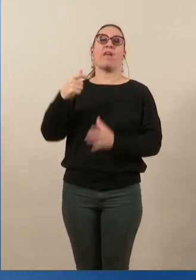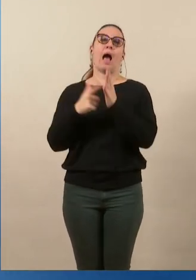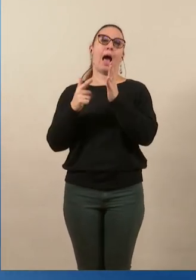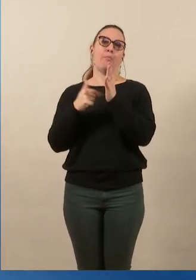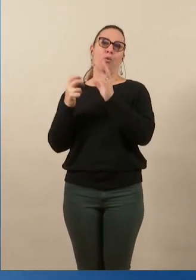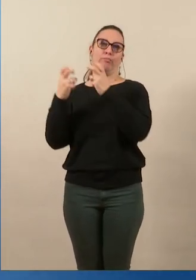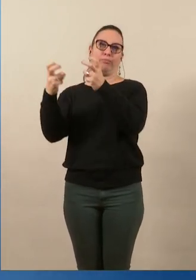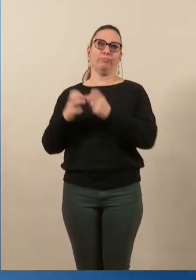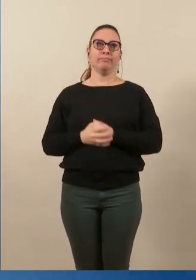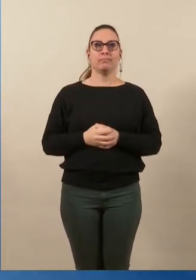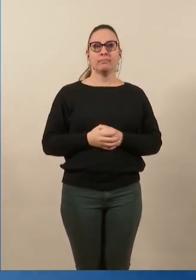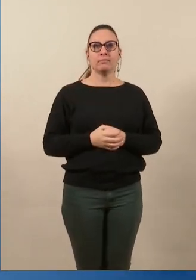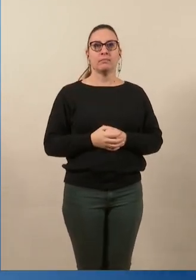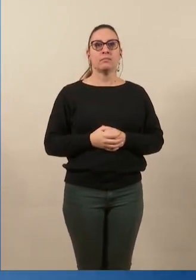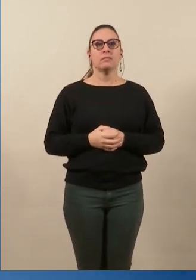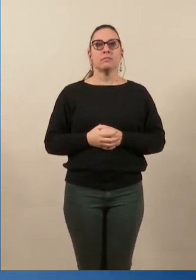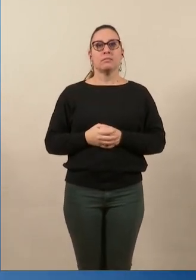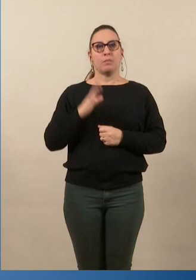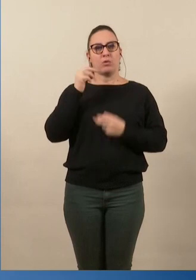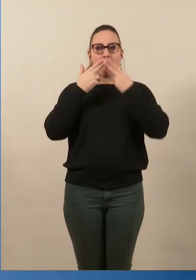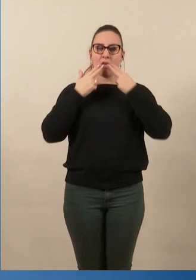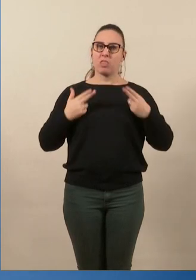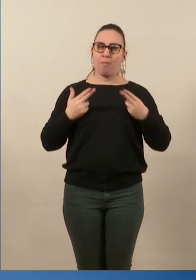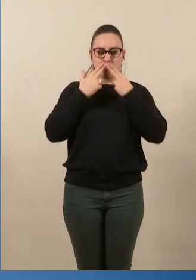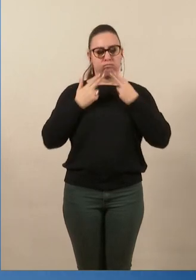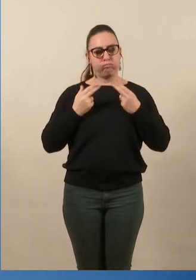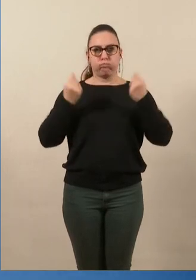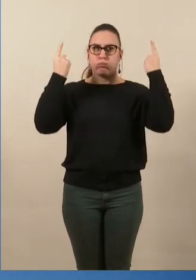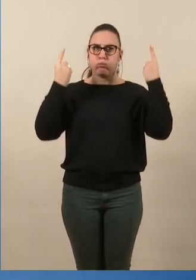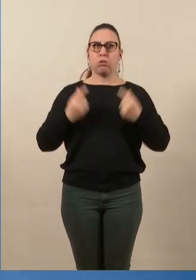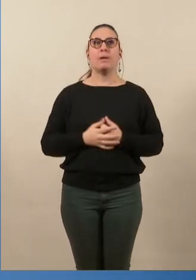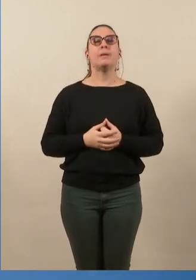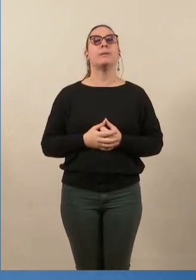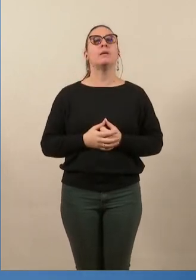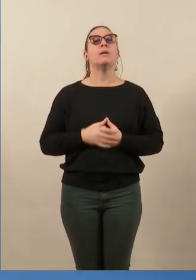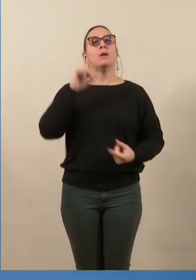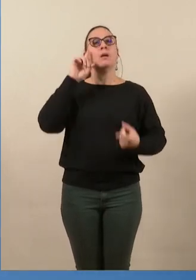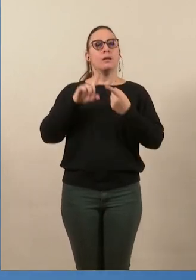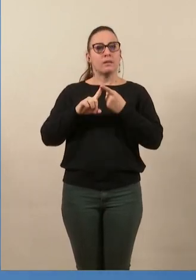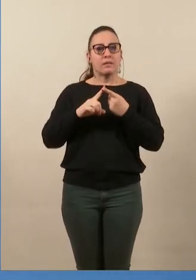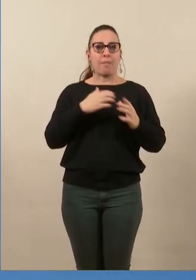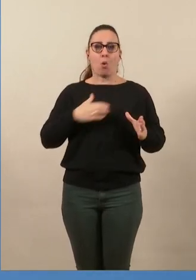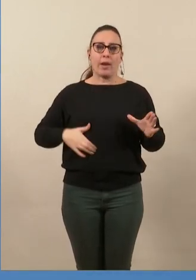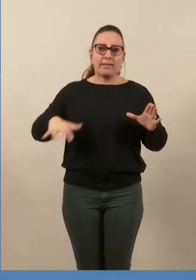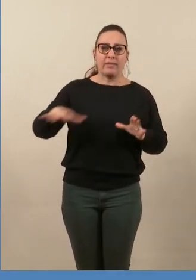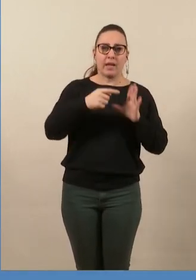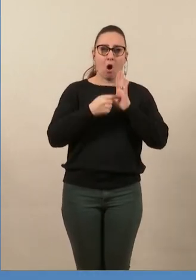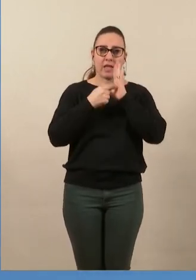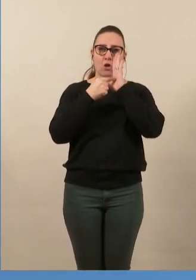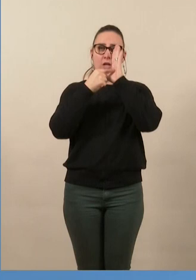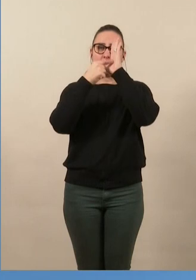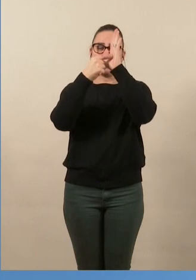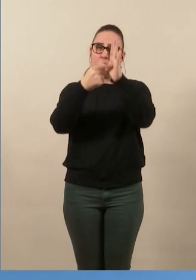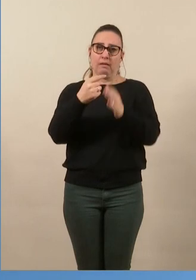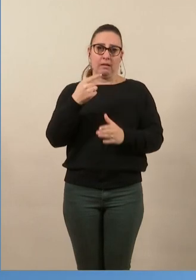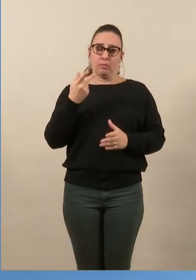ce travail appelle à briser des tabous le premier c'est celui de l'endettement des collectivités amené à augmenter fortement